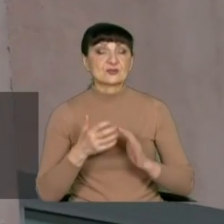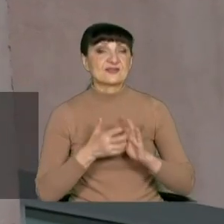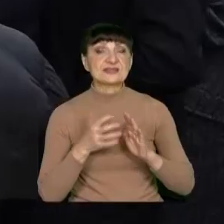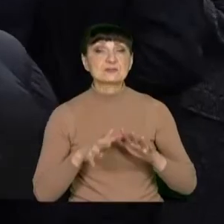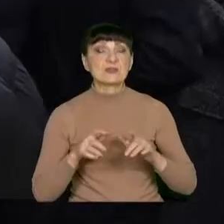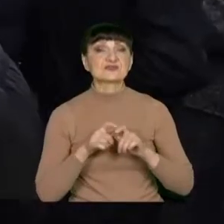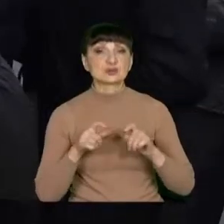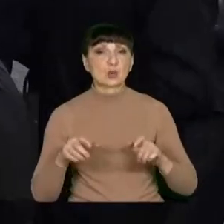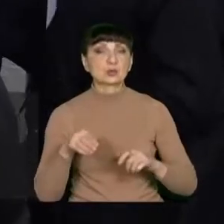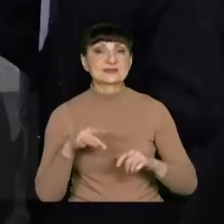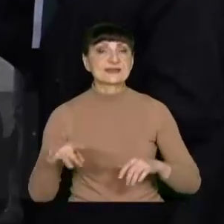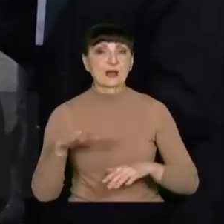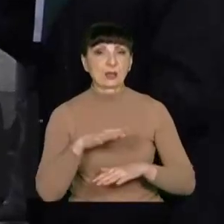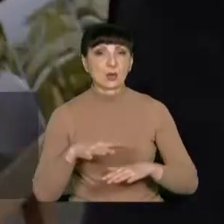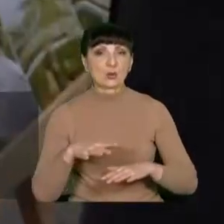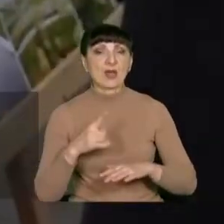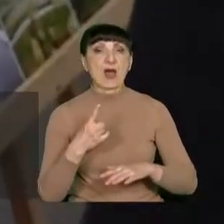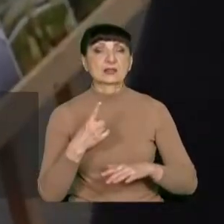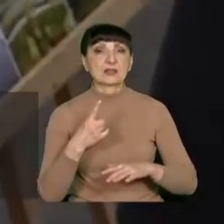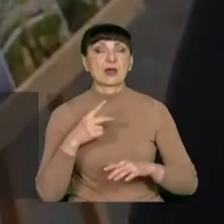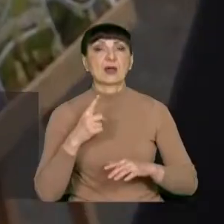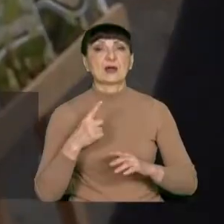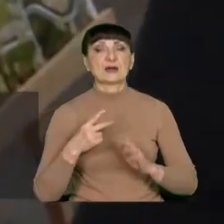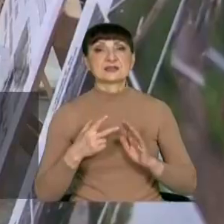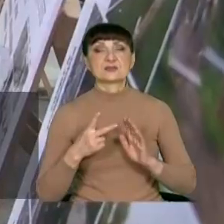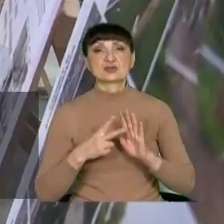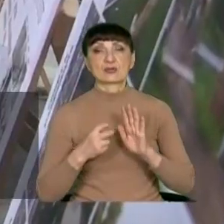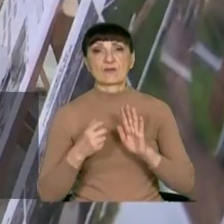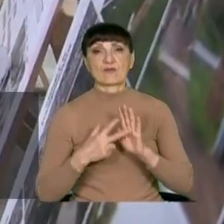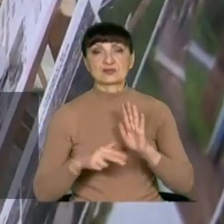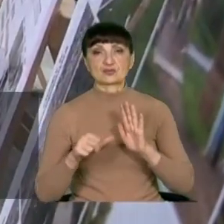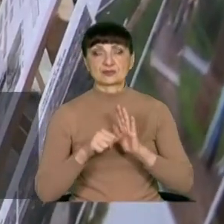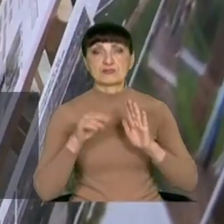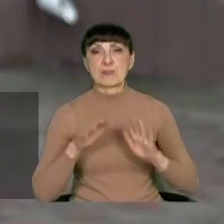мест в школах Турксибского района – 1786 мест.